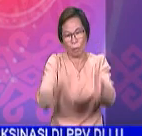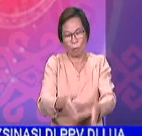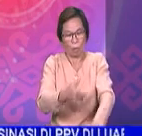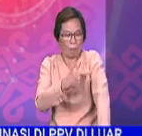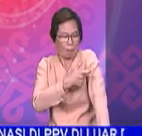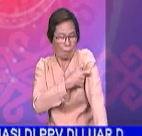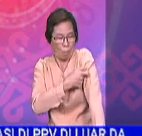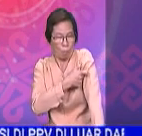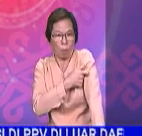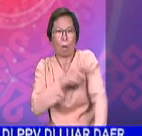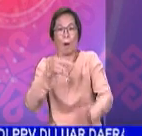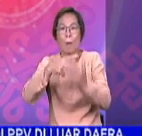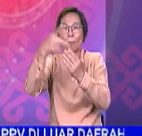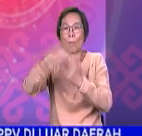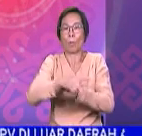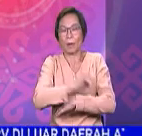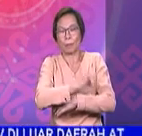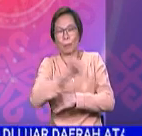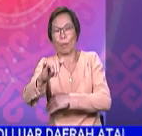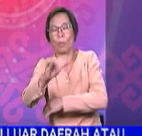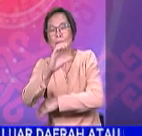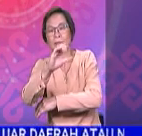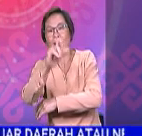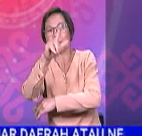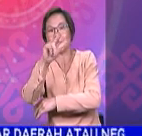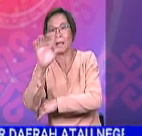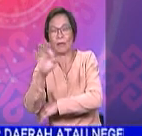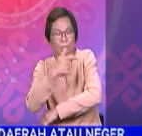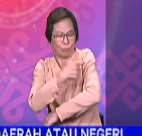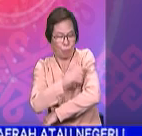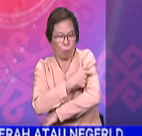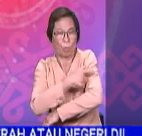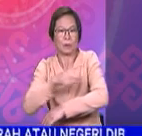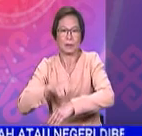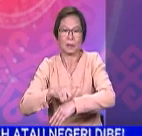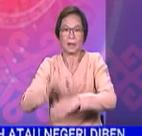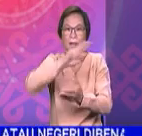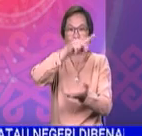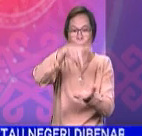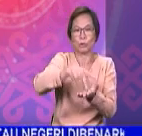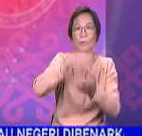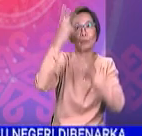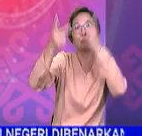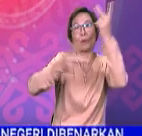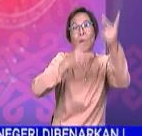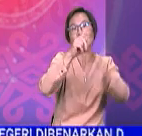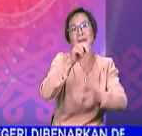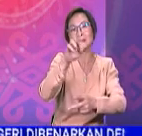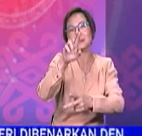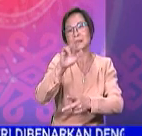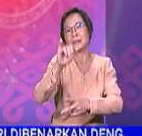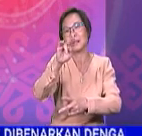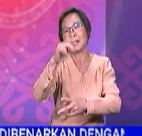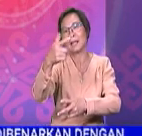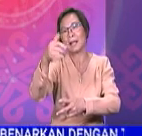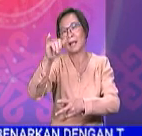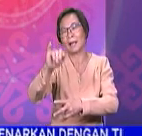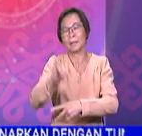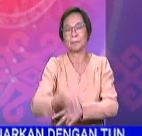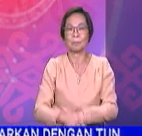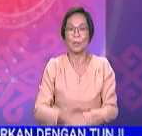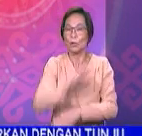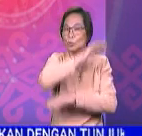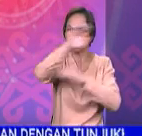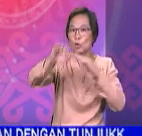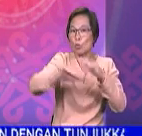divaksinasi dalam program outreach yang diadakan di pusat peranginan telinga kampung tengah laut